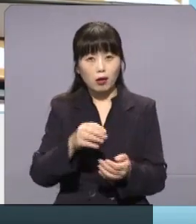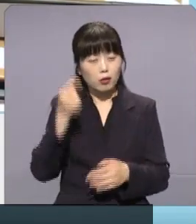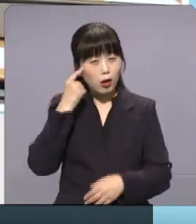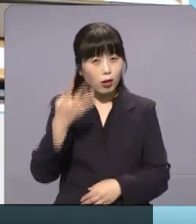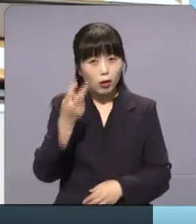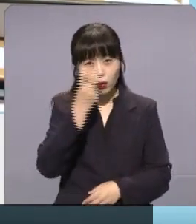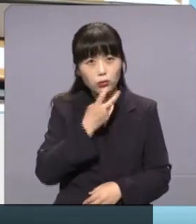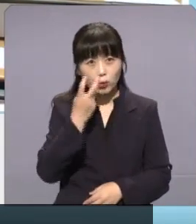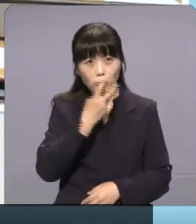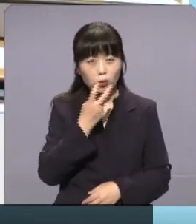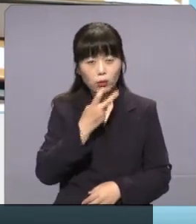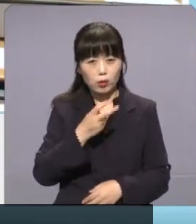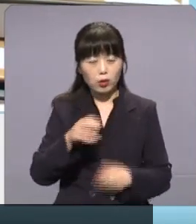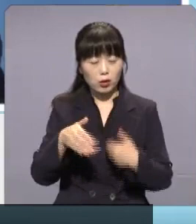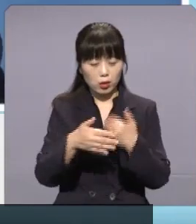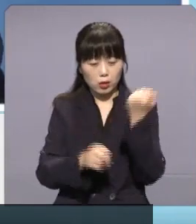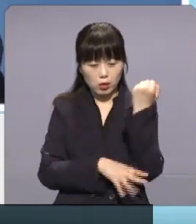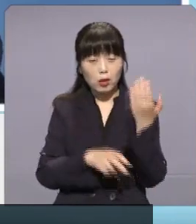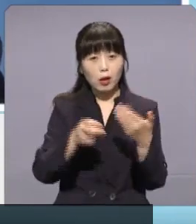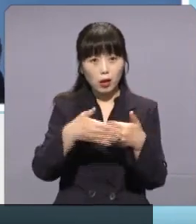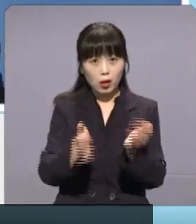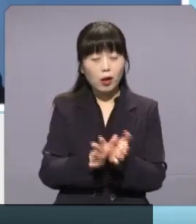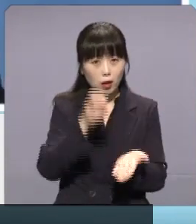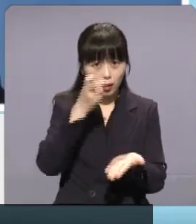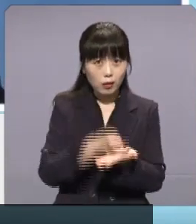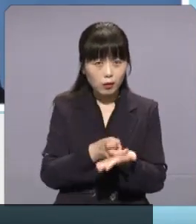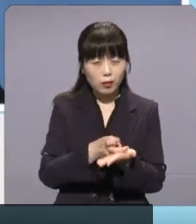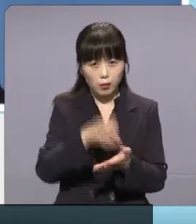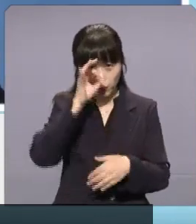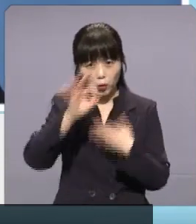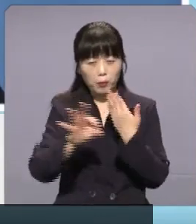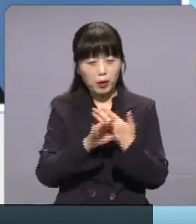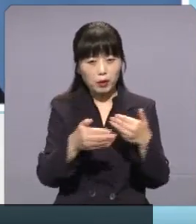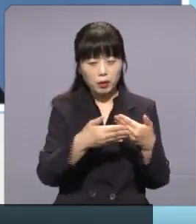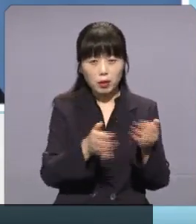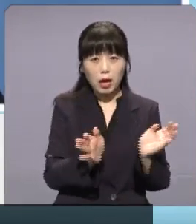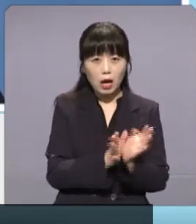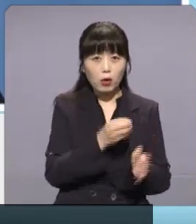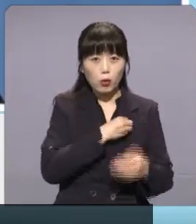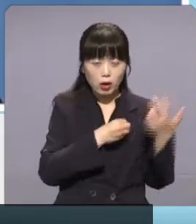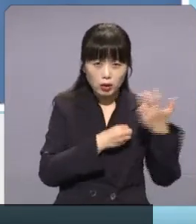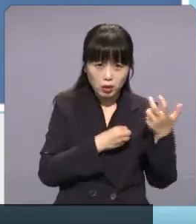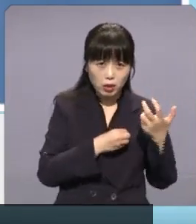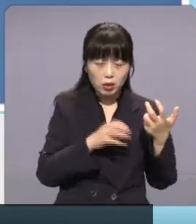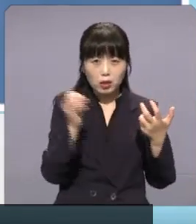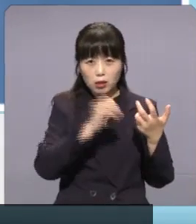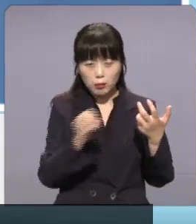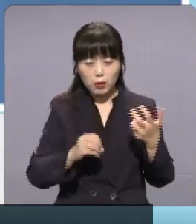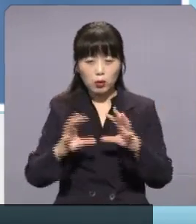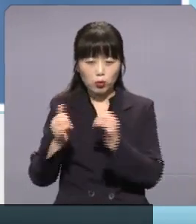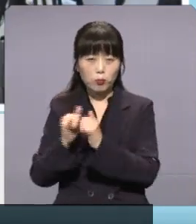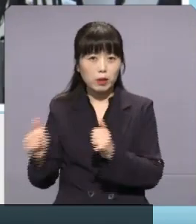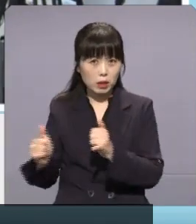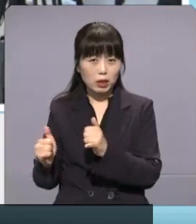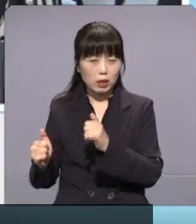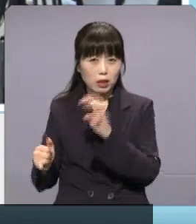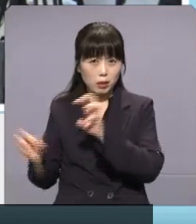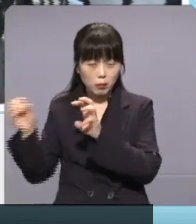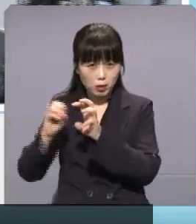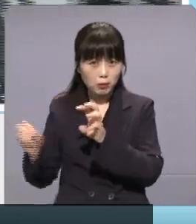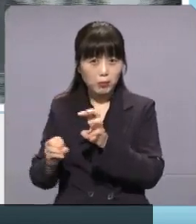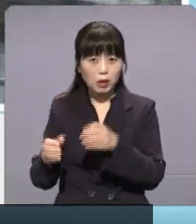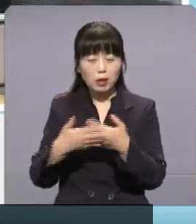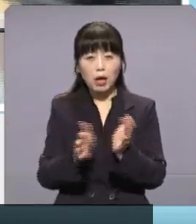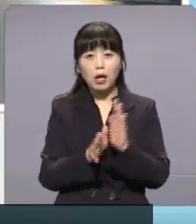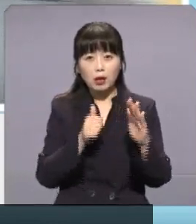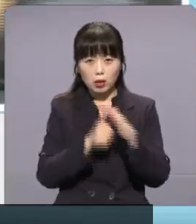여론조 지금 당원 당규상 네네. 당대표 뽑는 게 당원 70, 일반 네. 국민 여론조사 30인데 예. 뭐야 지금